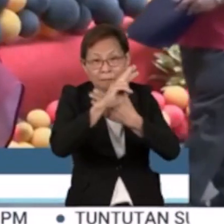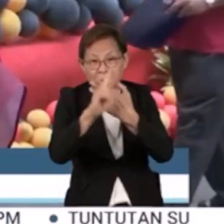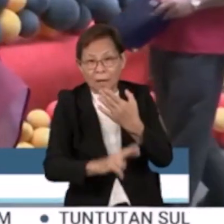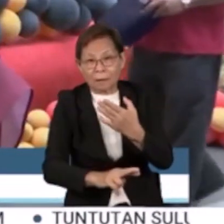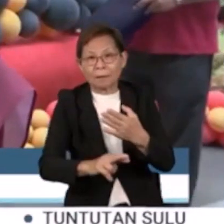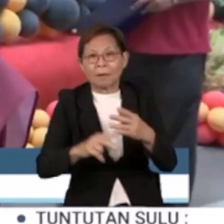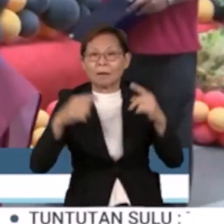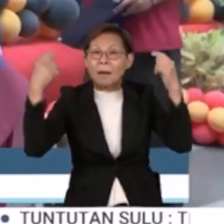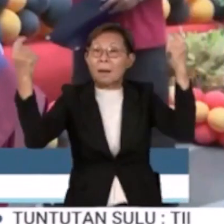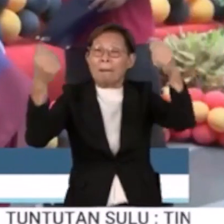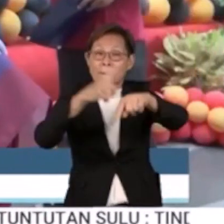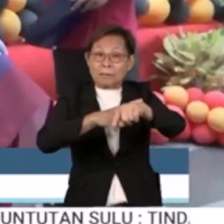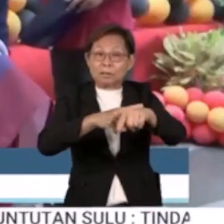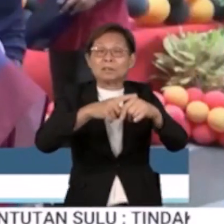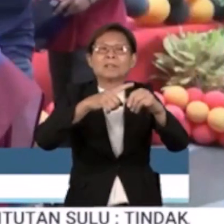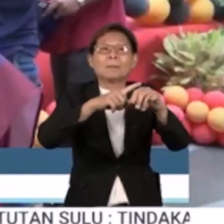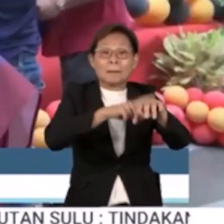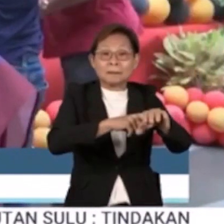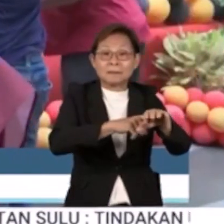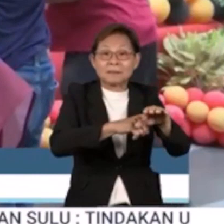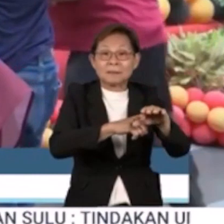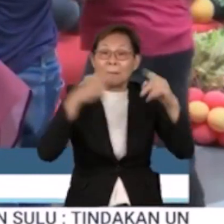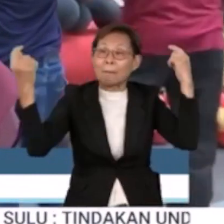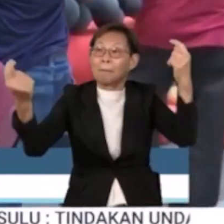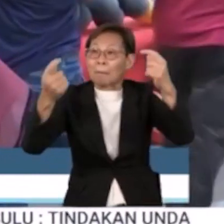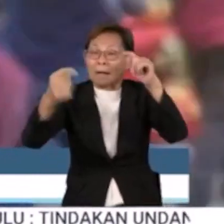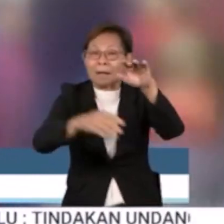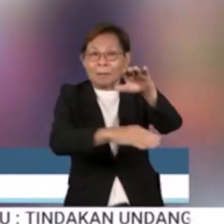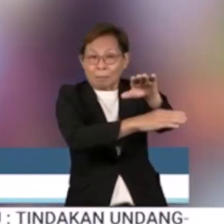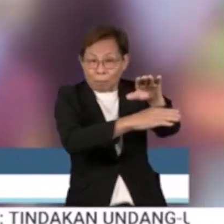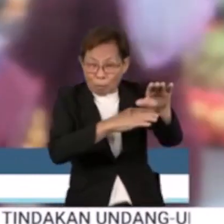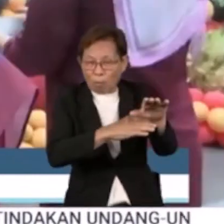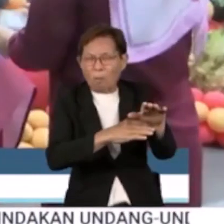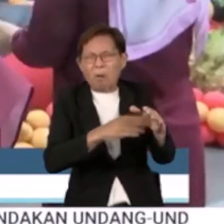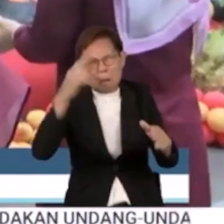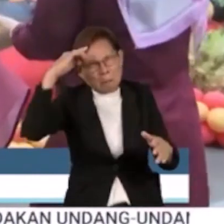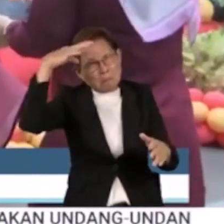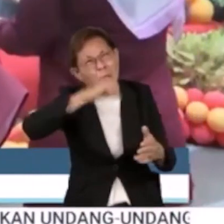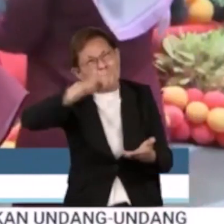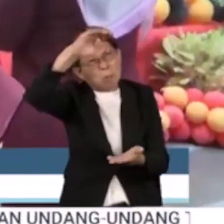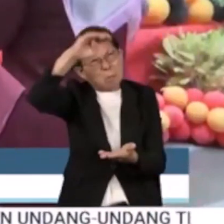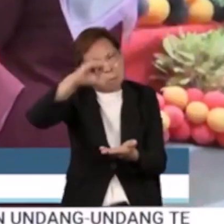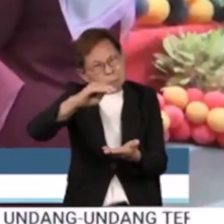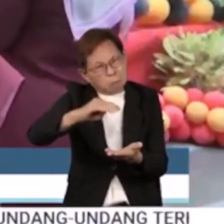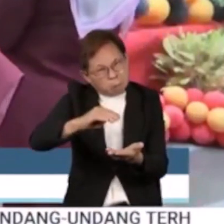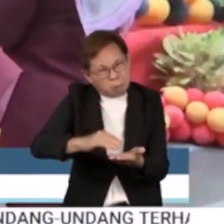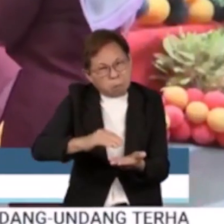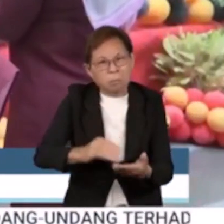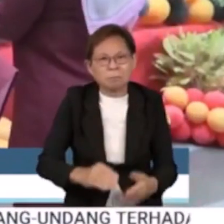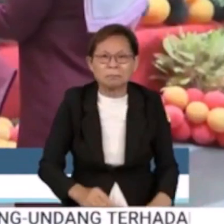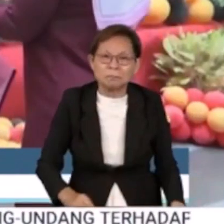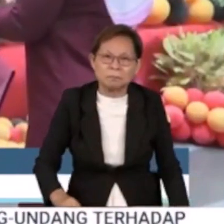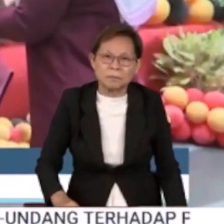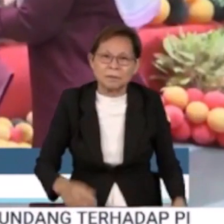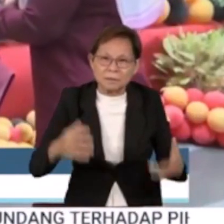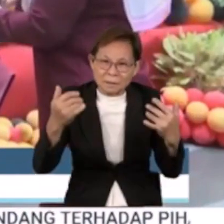cuti perayaan pada hujung bulan ini dijangka menurun sedikit. Sekarang ni